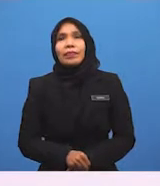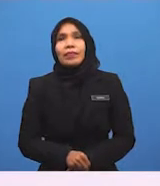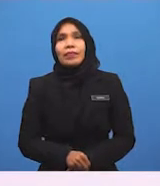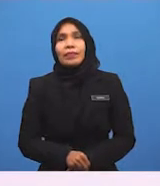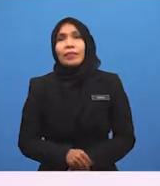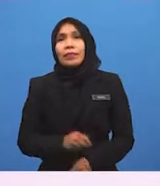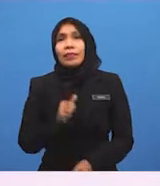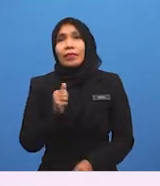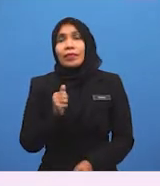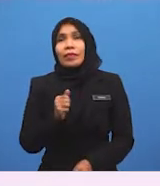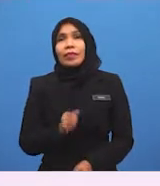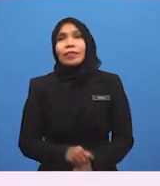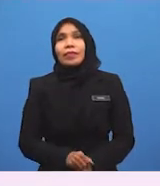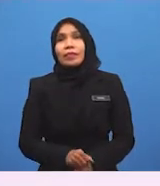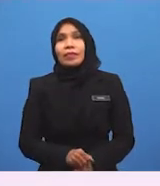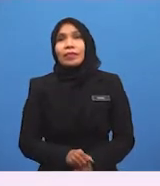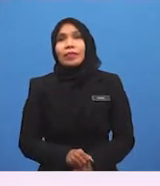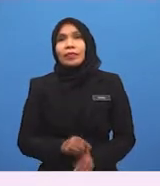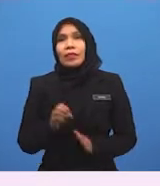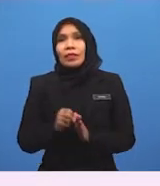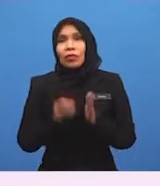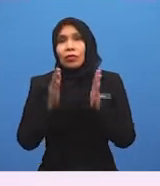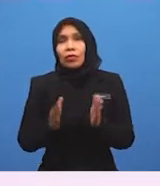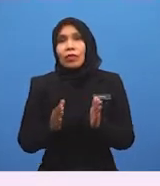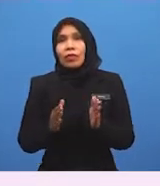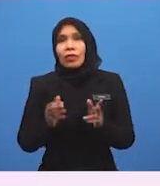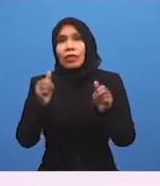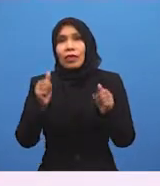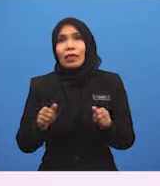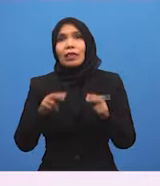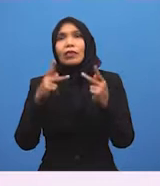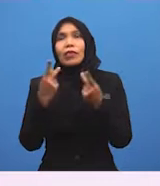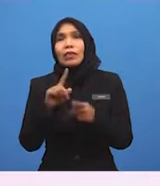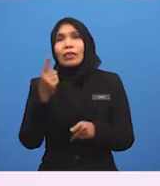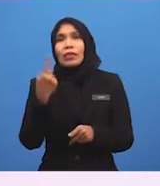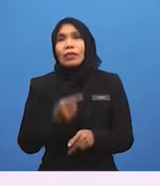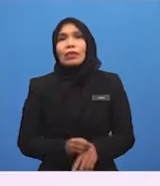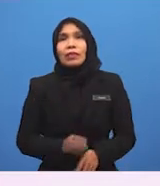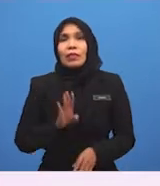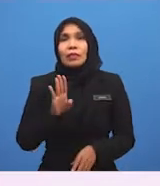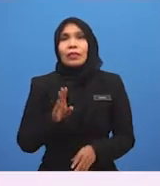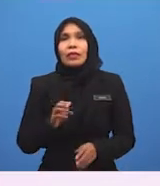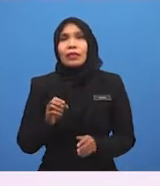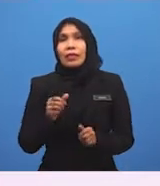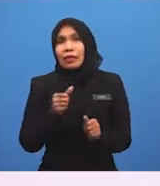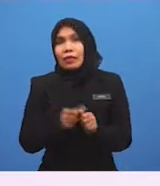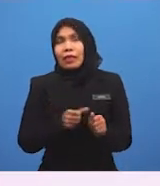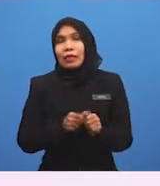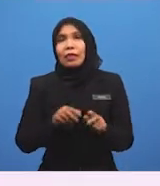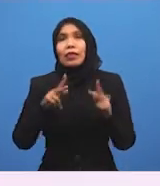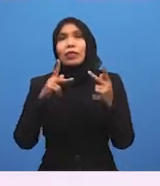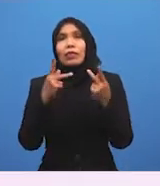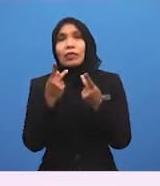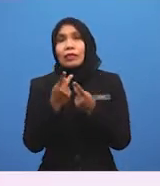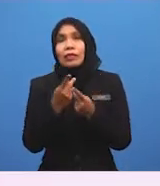A. Seorang ahli keluarga sahaja. B. Setiap keluarga mengikut